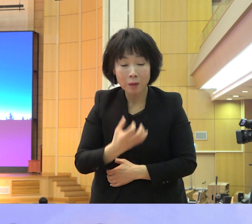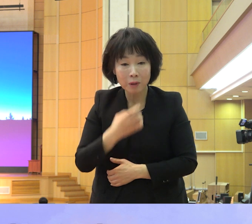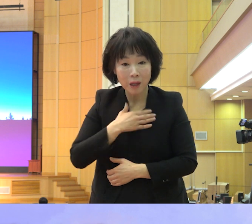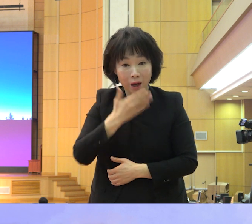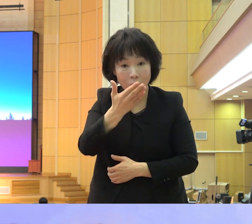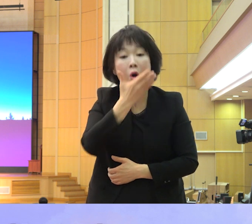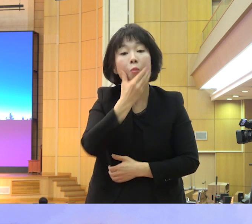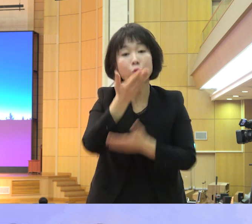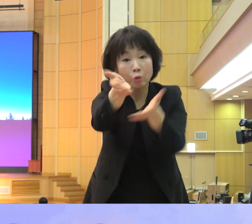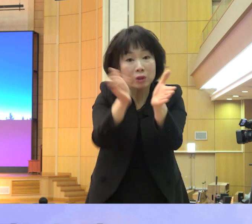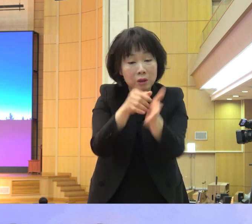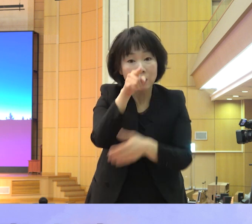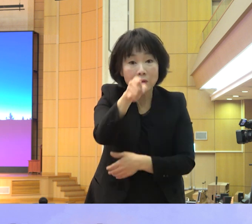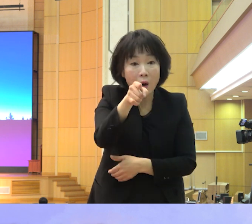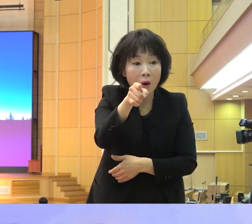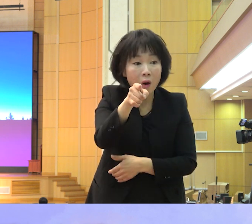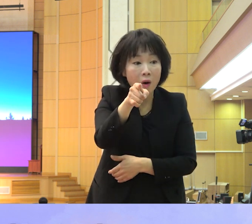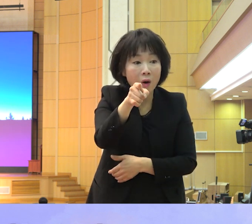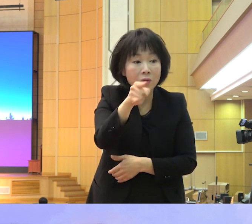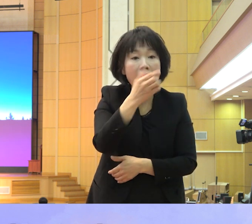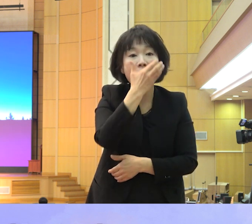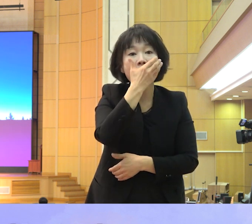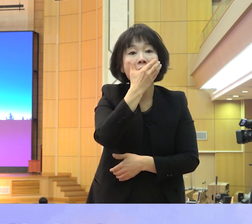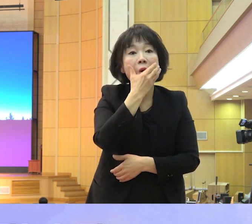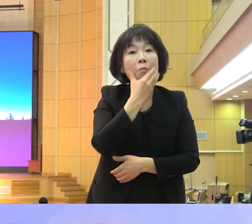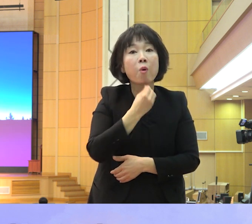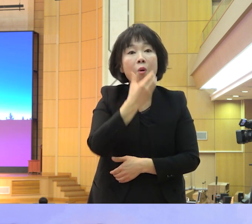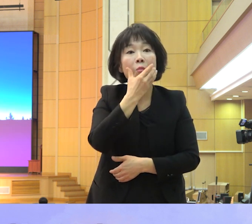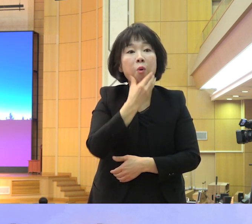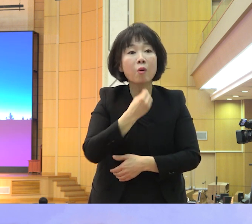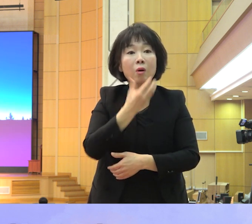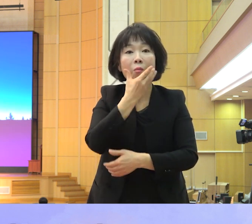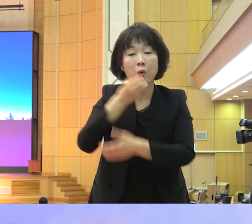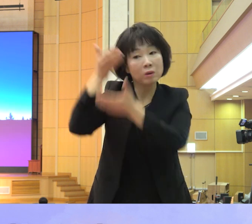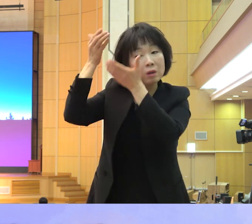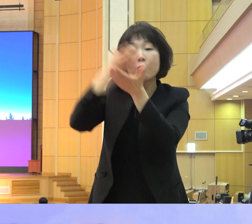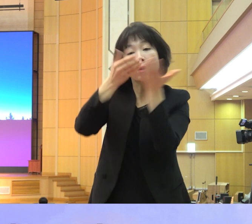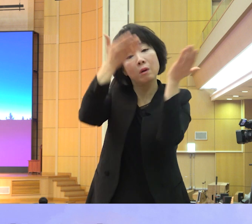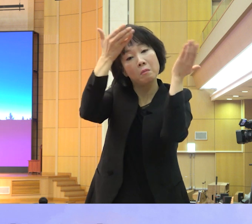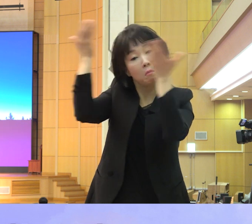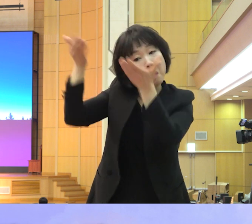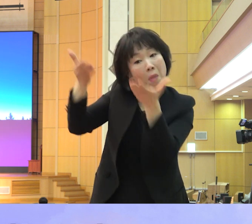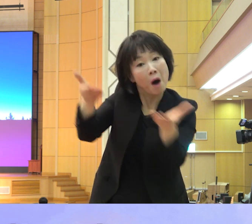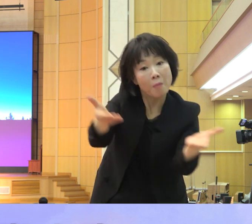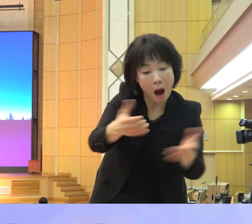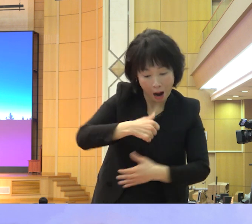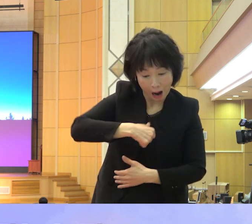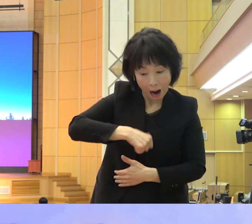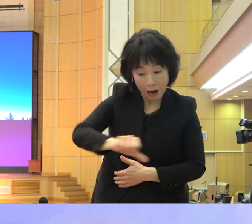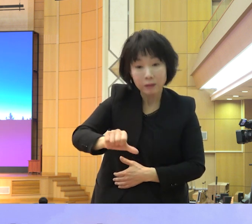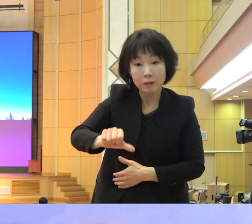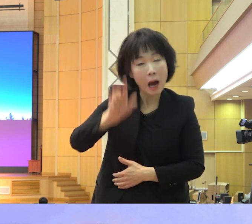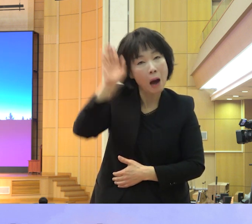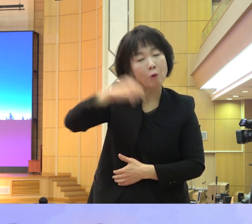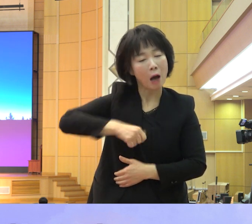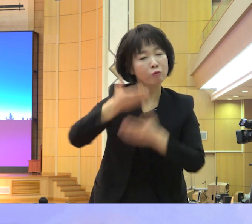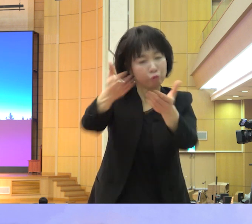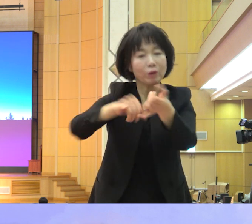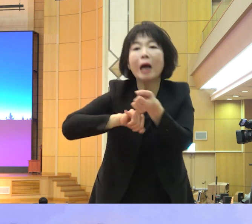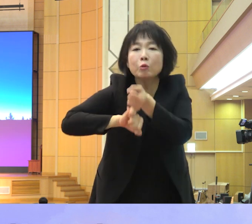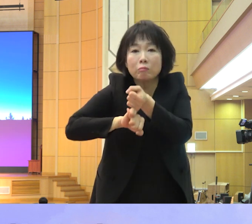복 주시고 그의 복을 승계할 수 있는, 소위 계승할 수 있는 아들을 주겠다고